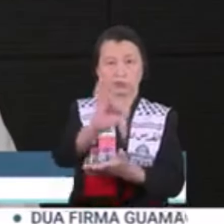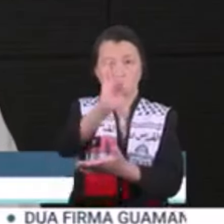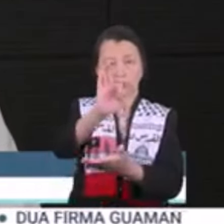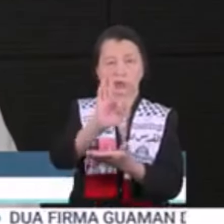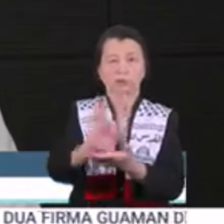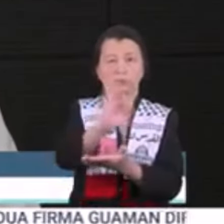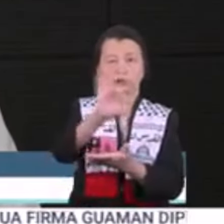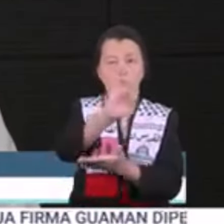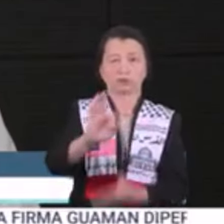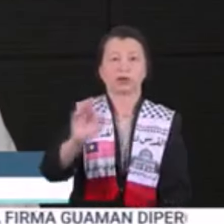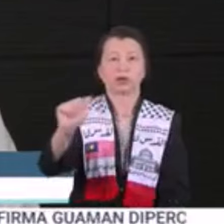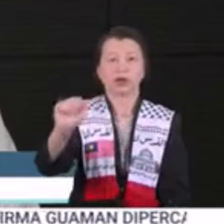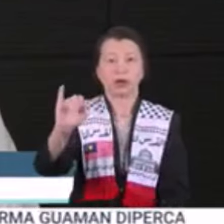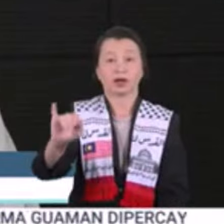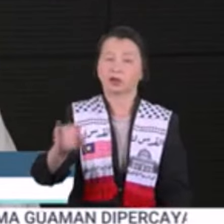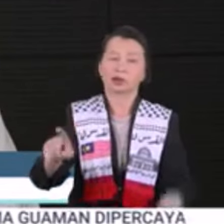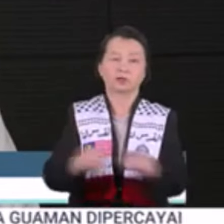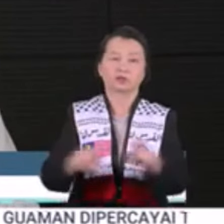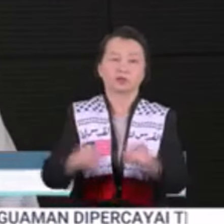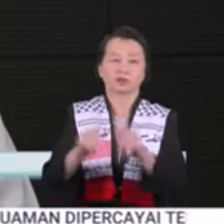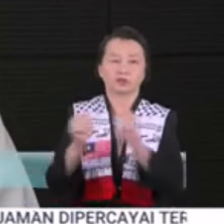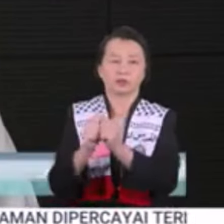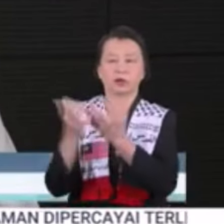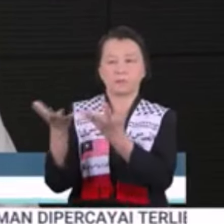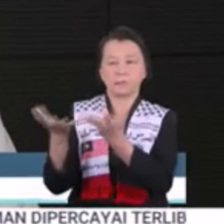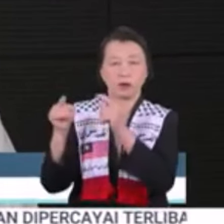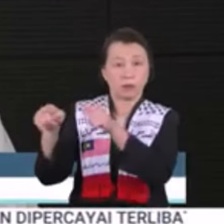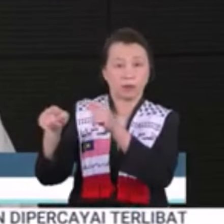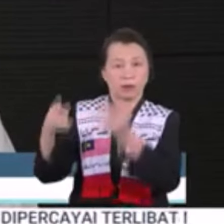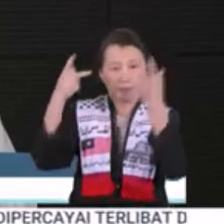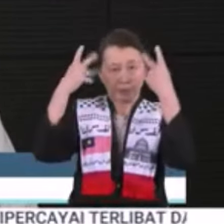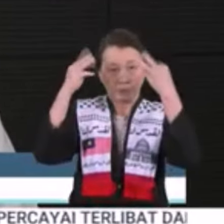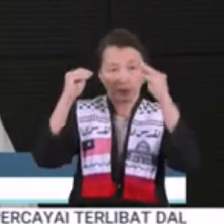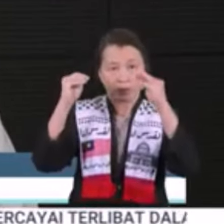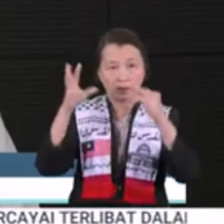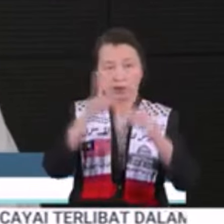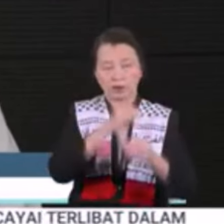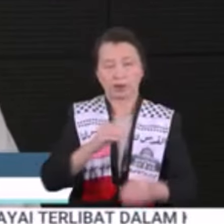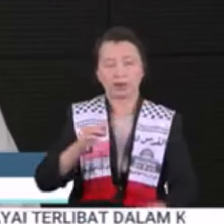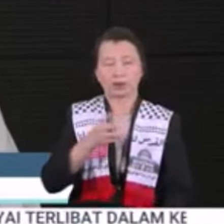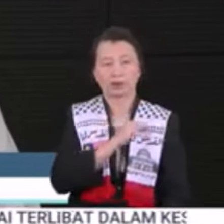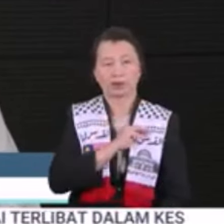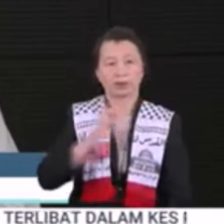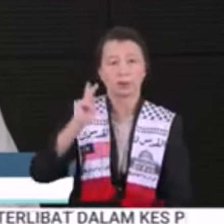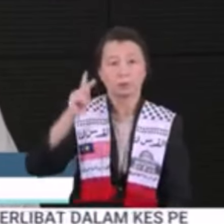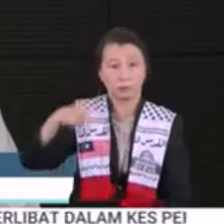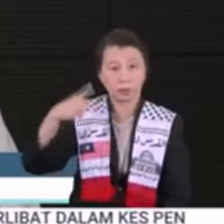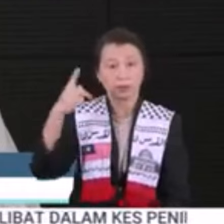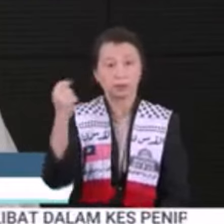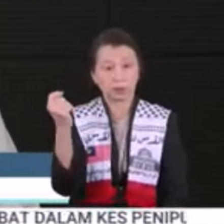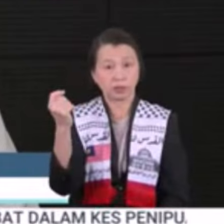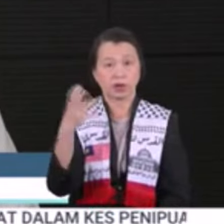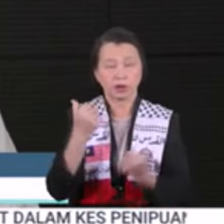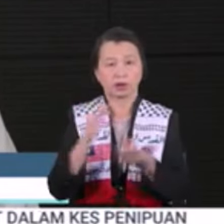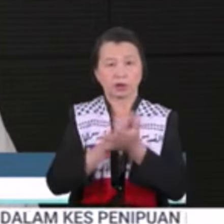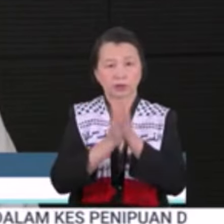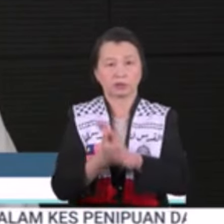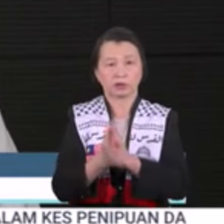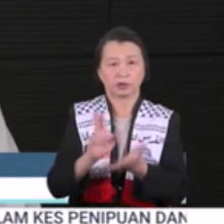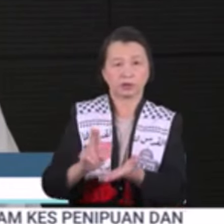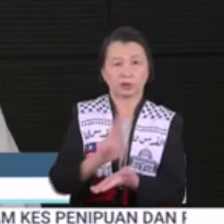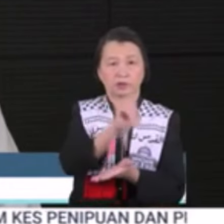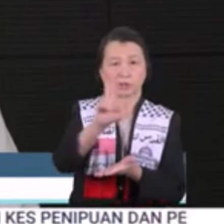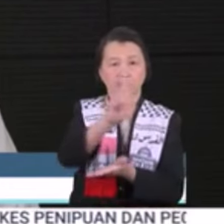sendiri selari dengan hasrat daripada Yang Amat Perdana Menteri dan Menteri KPT. Kita ingin menjadi sebuah